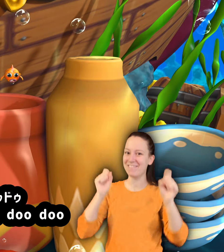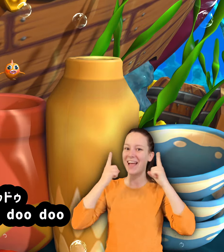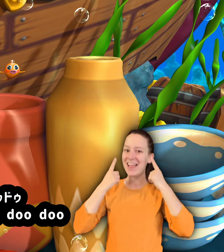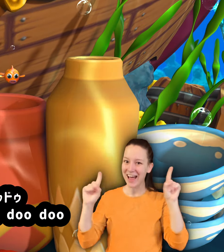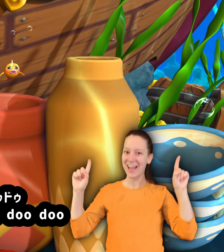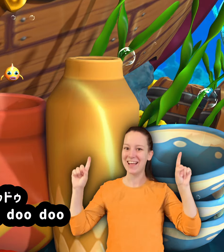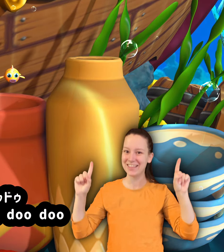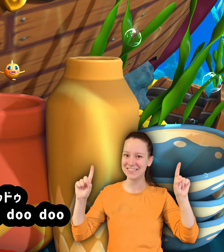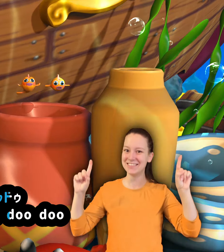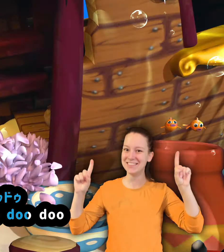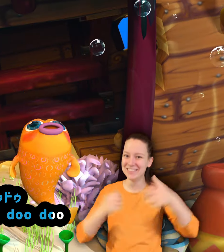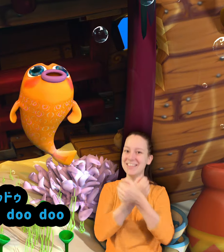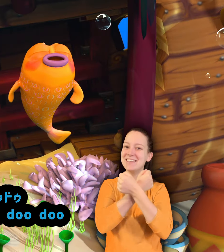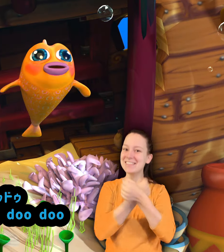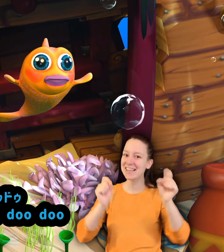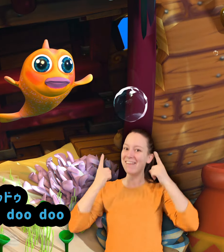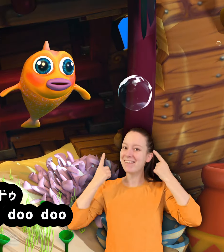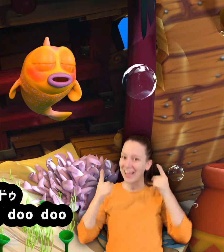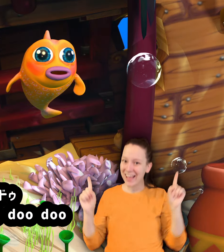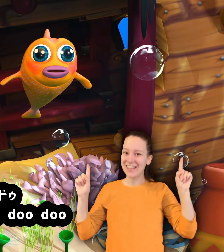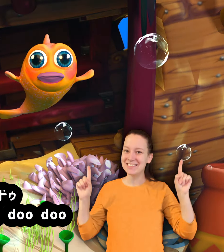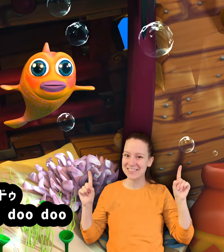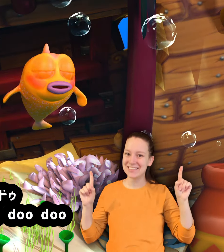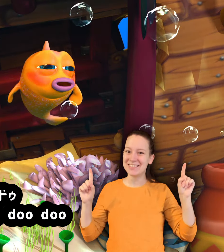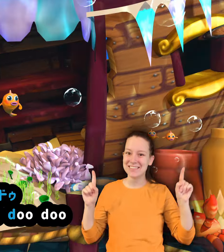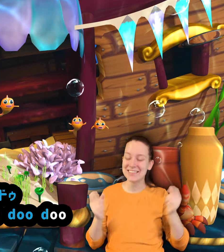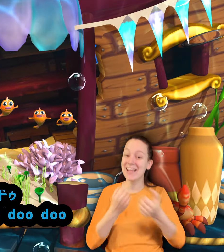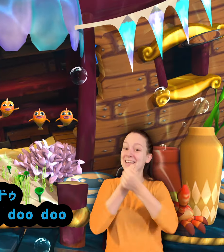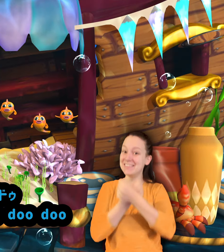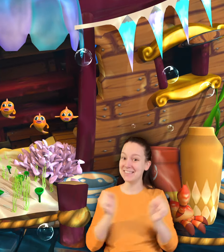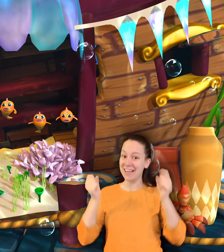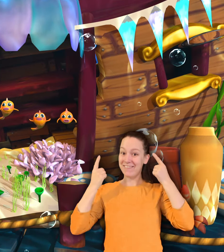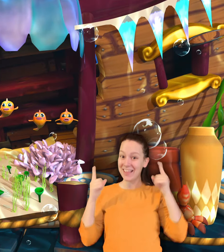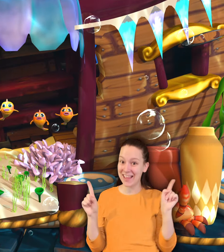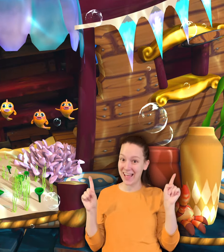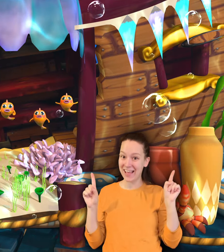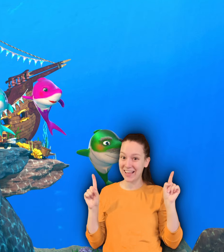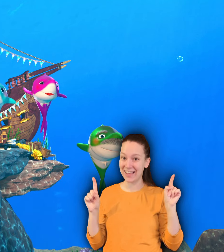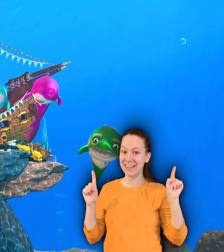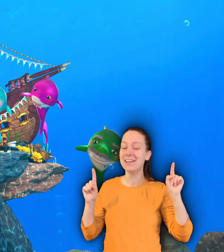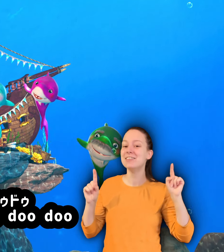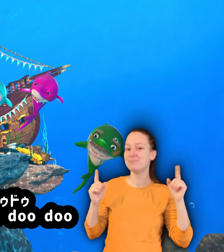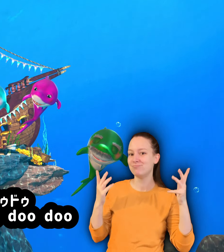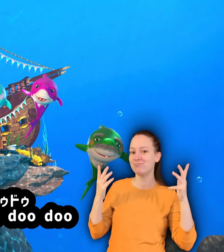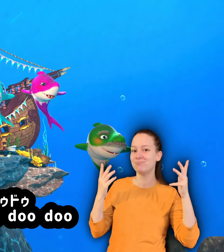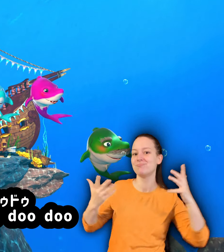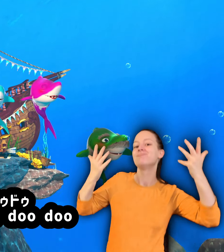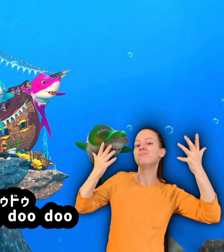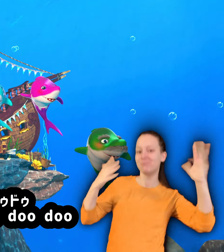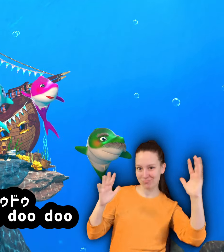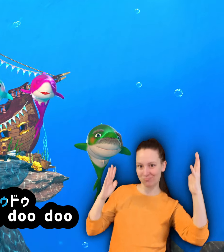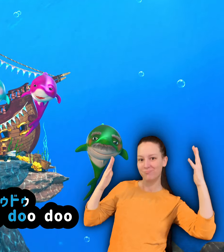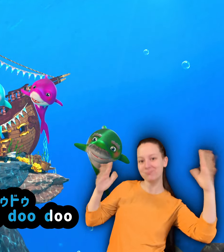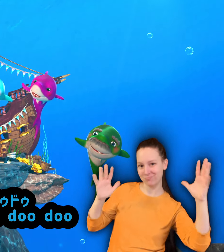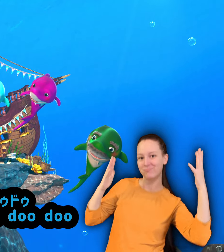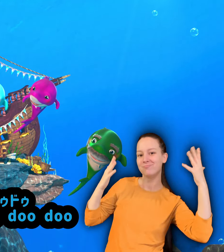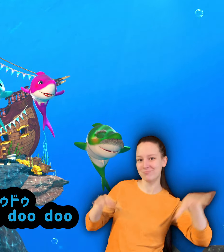安心たた今日も生きてる